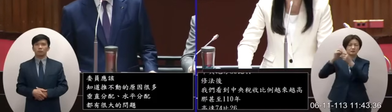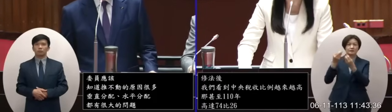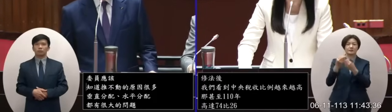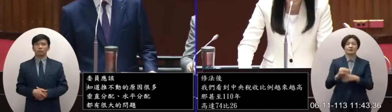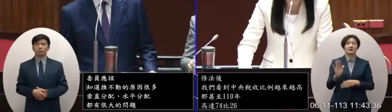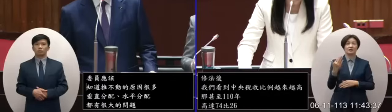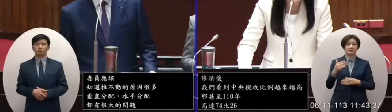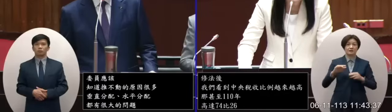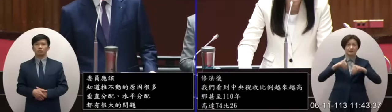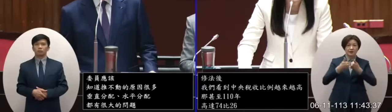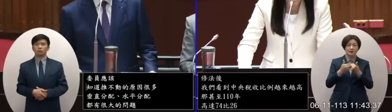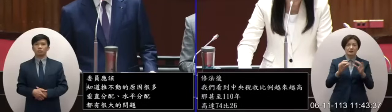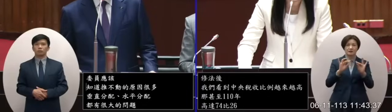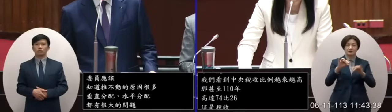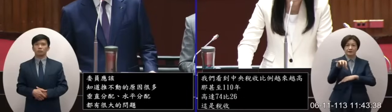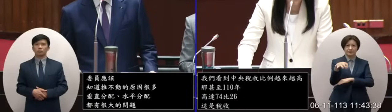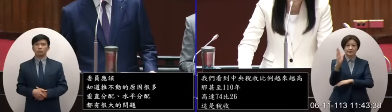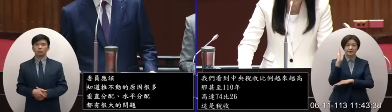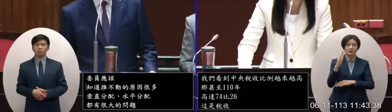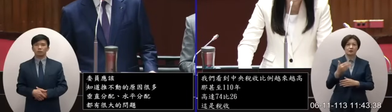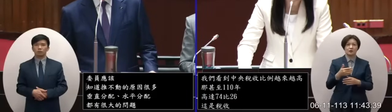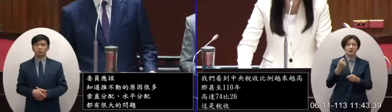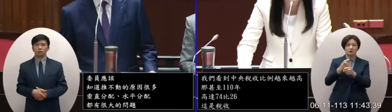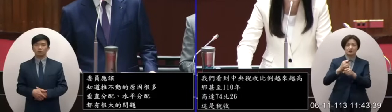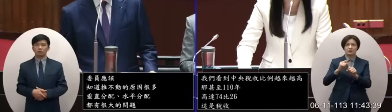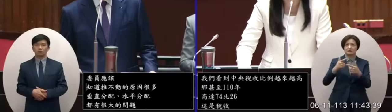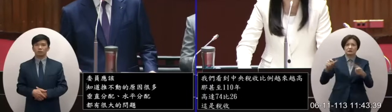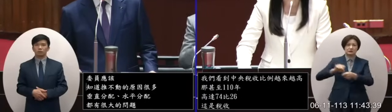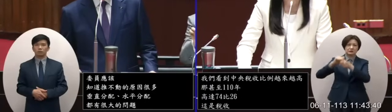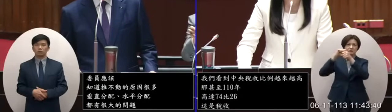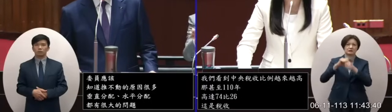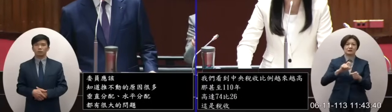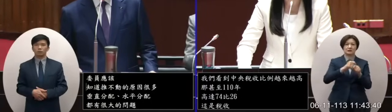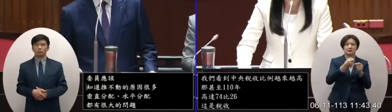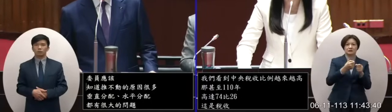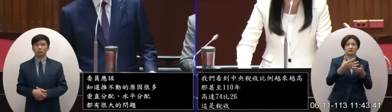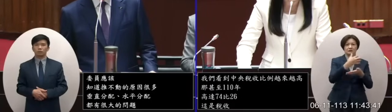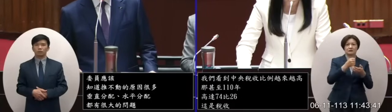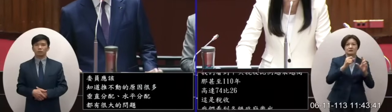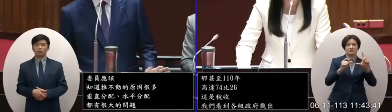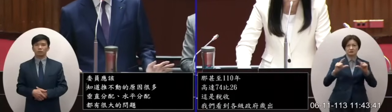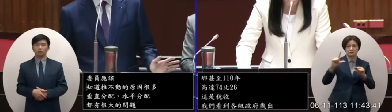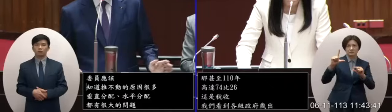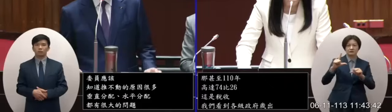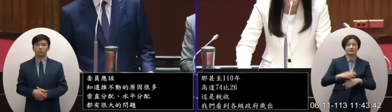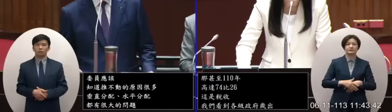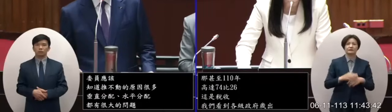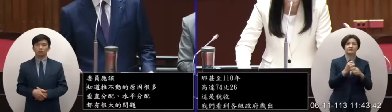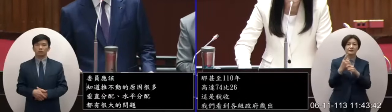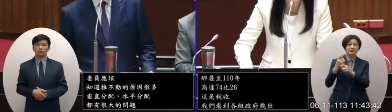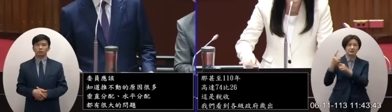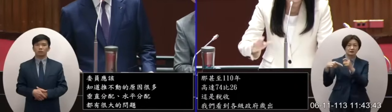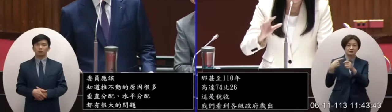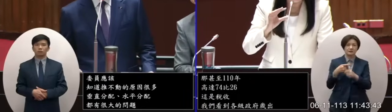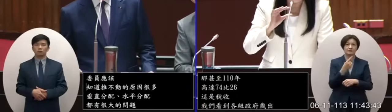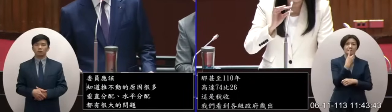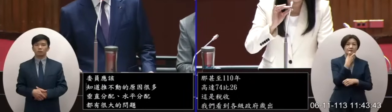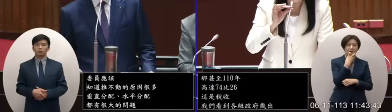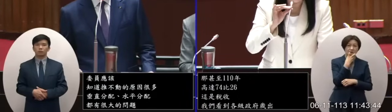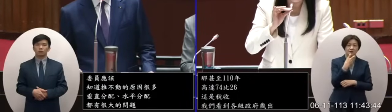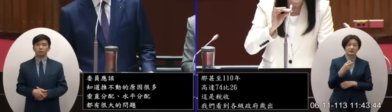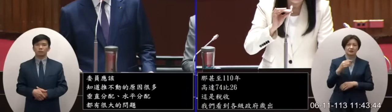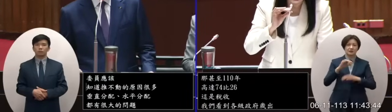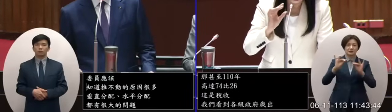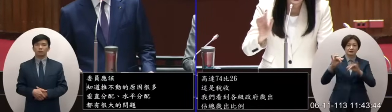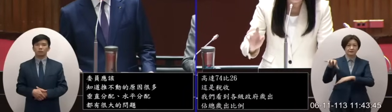需要做的事情越来越多，也没有因为收入降低而减少那一样看到111年中央地方税出的净额